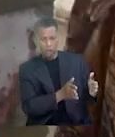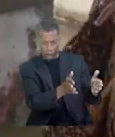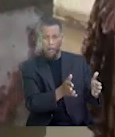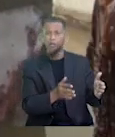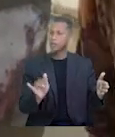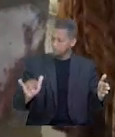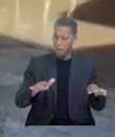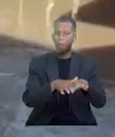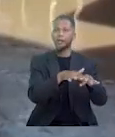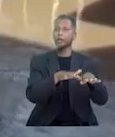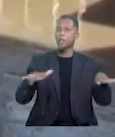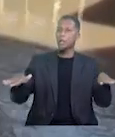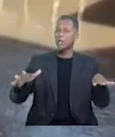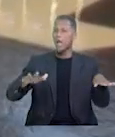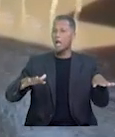Iya.